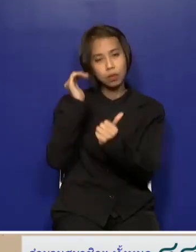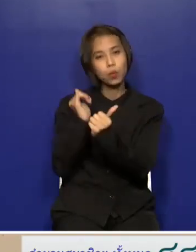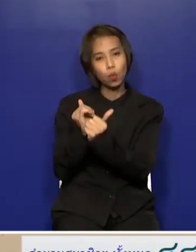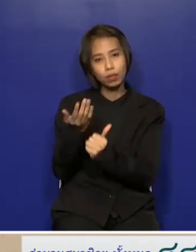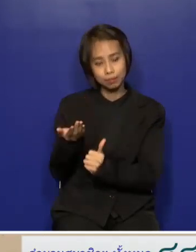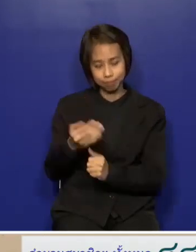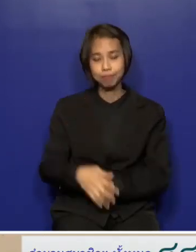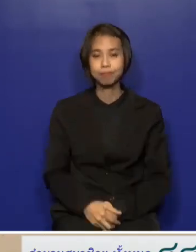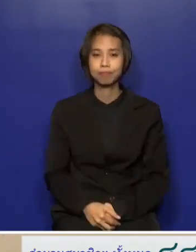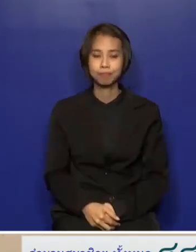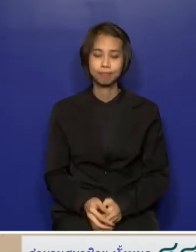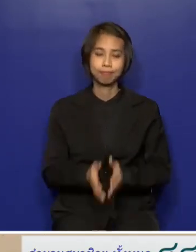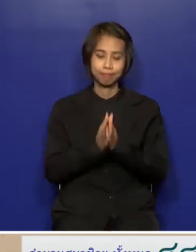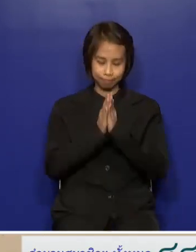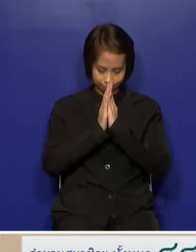ก่